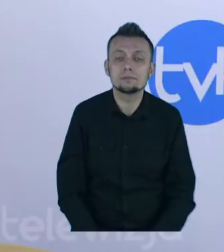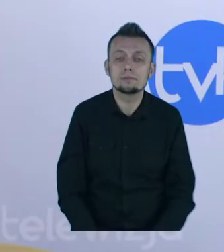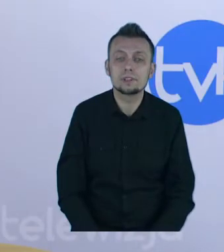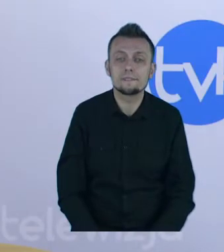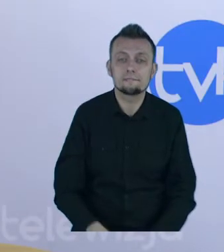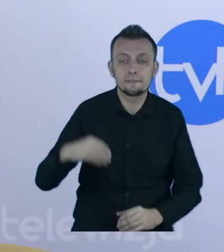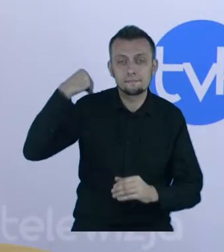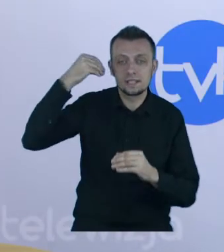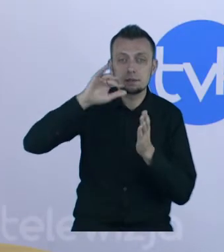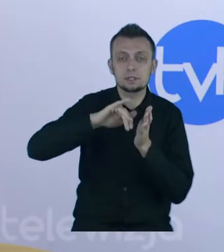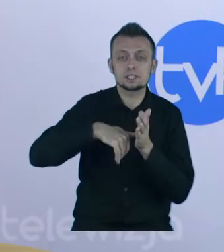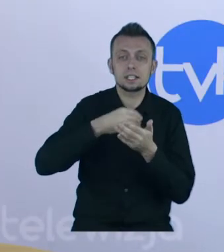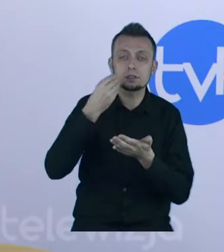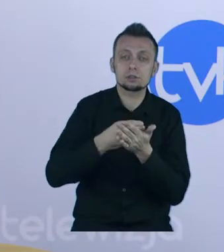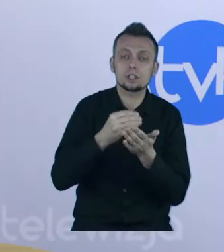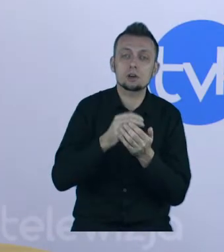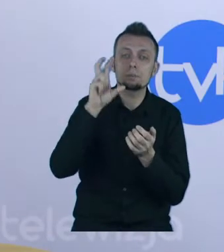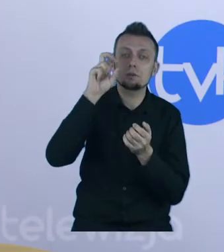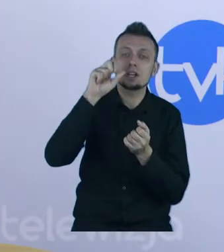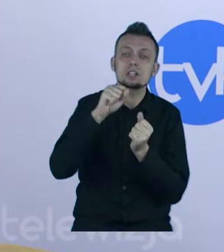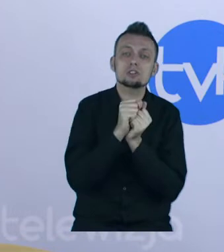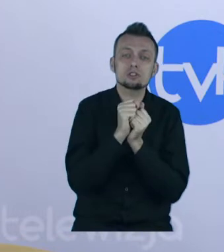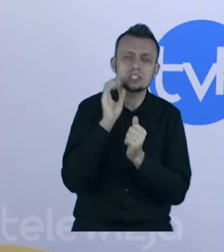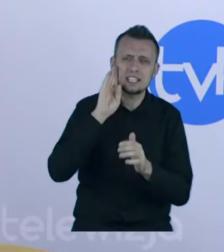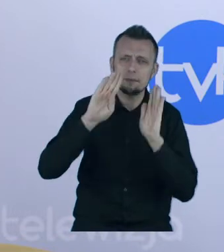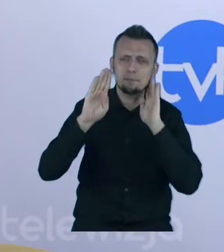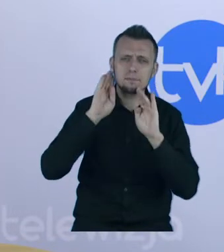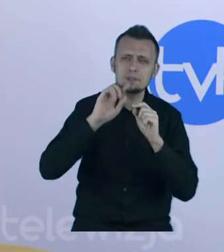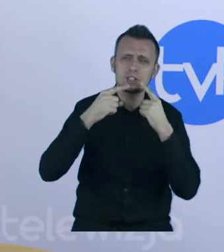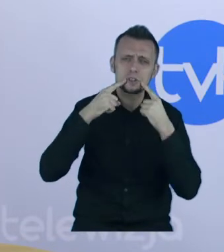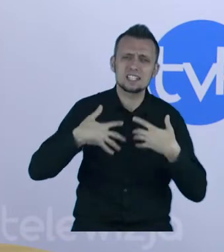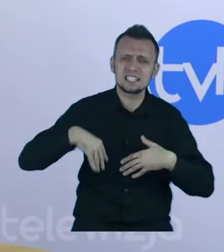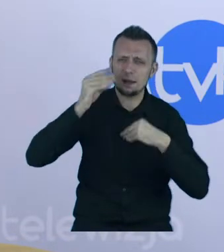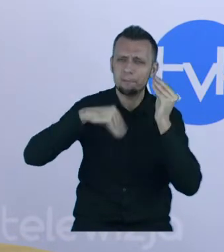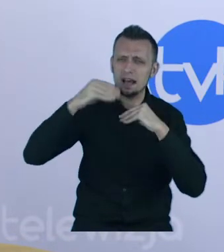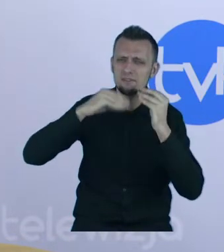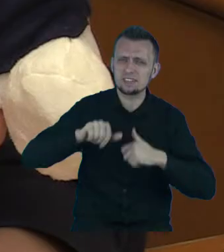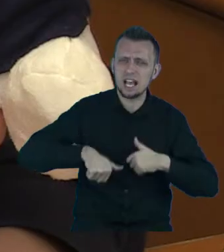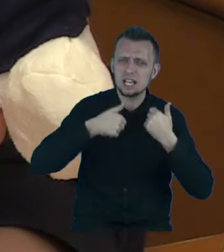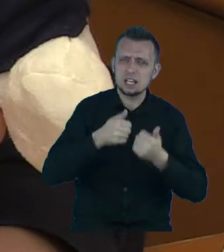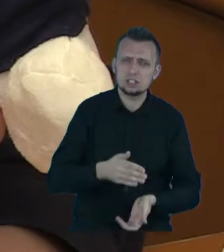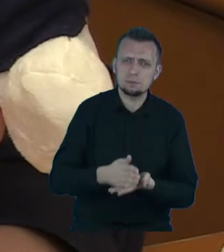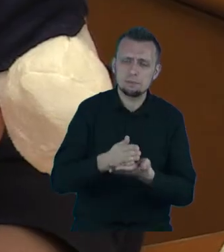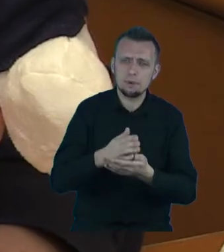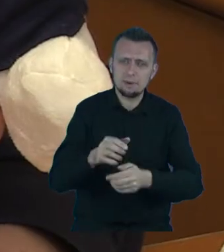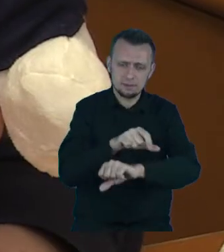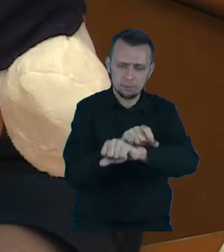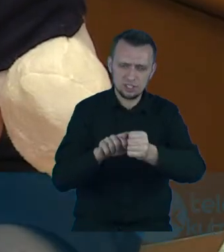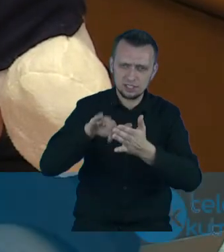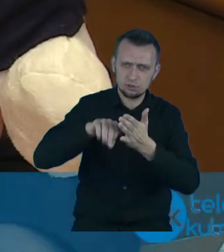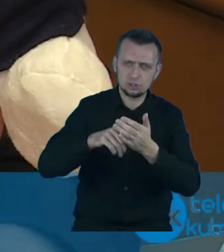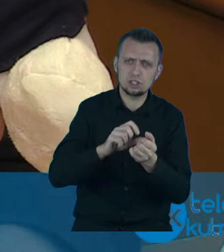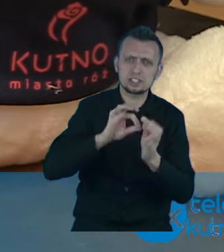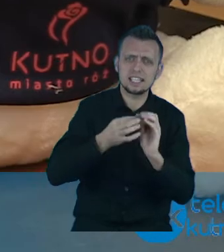Prezydent Kutna zakupił 300 maskotek, które pomogą kutnowskiej policji w interwencjach z udziałem dzieci. Prezydent